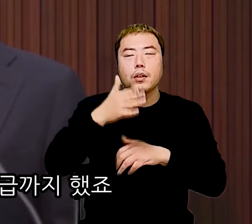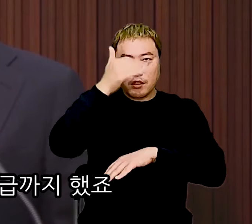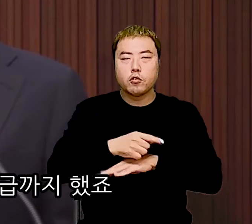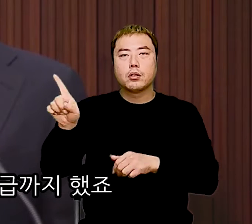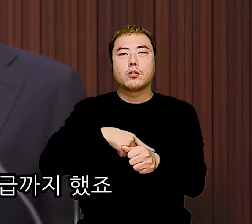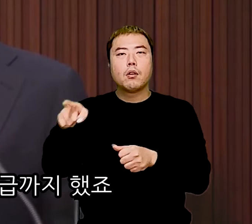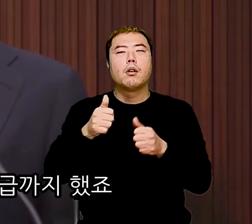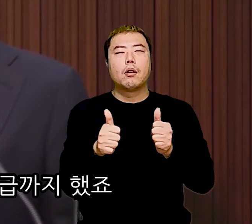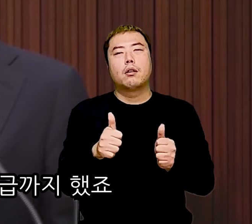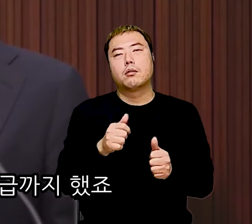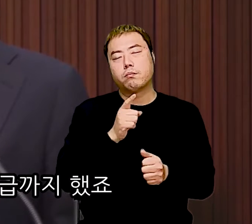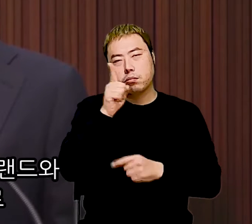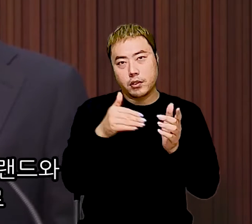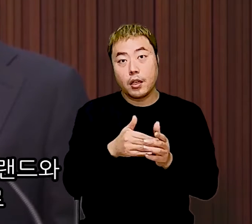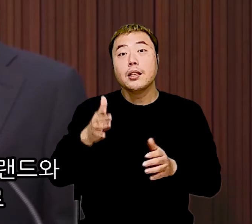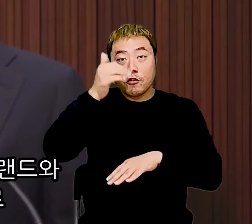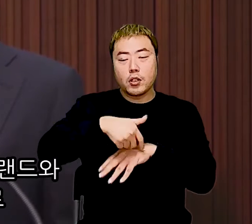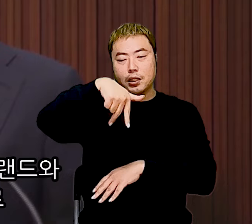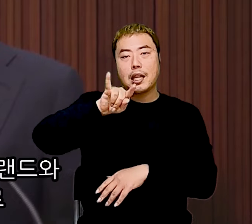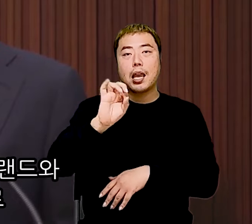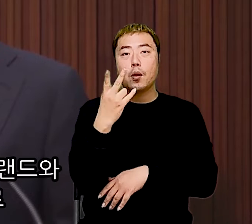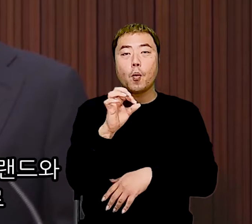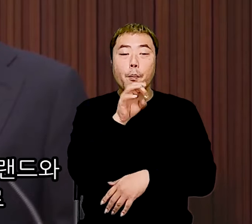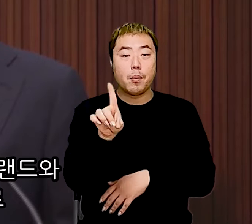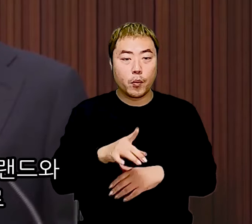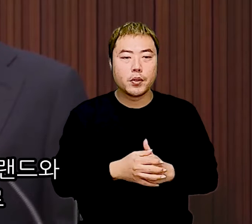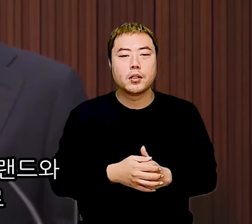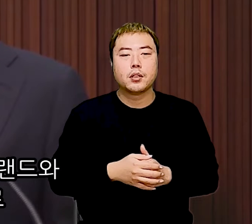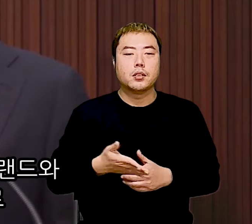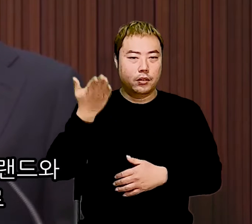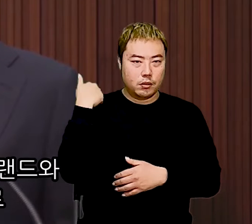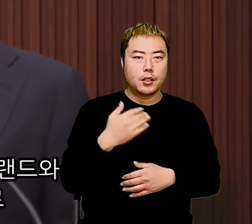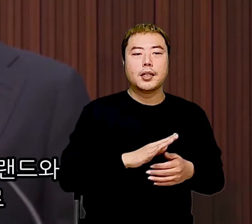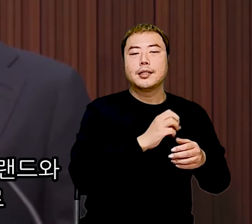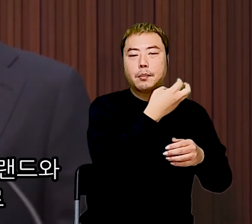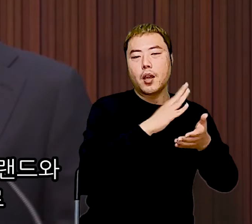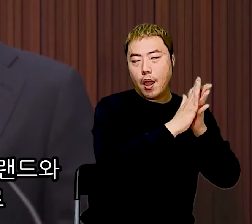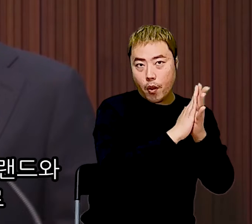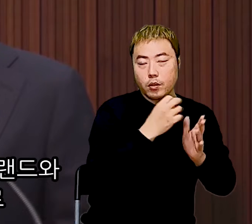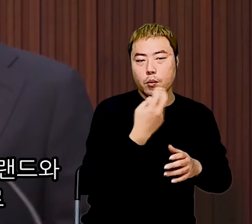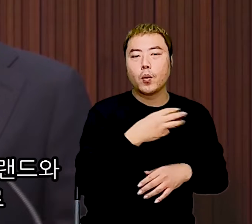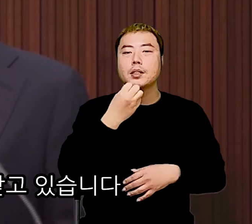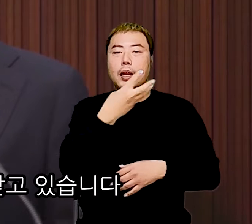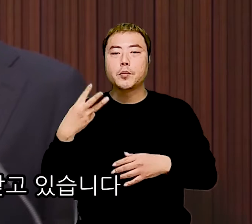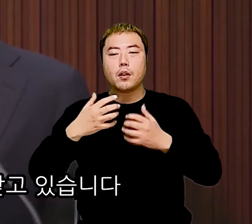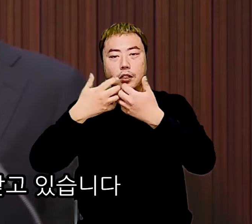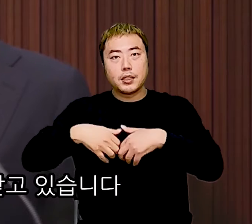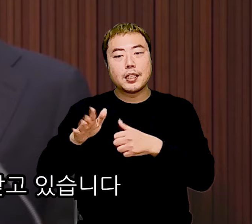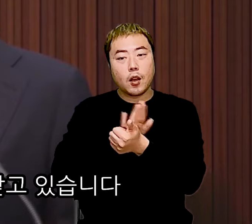사과에서 직접 언급까지 했죠. 최근에는 삼성 에버랜드와 삼성전자